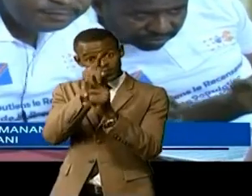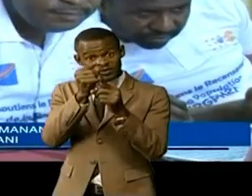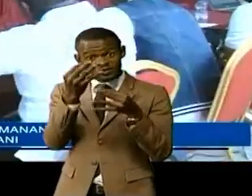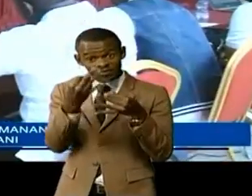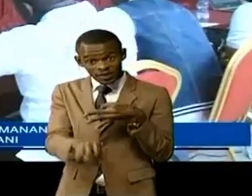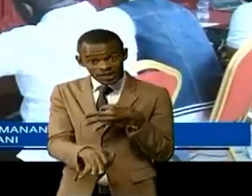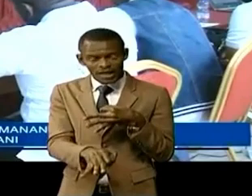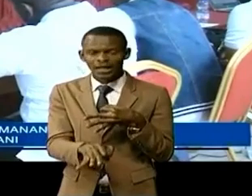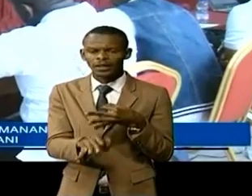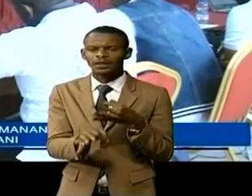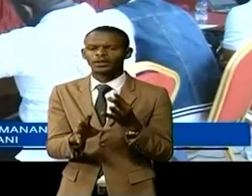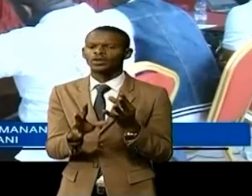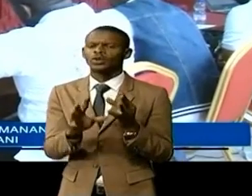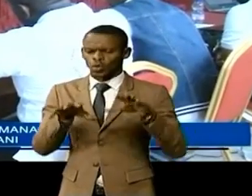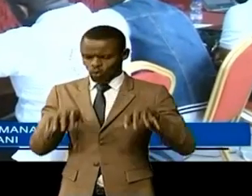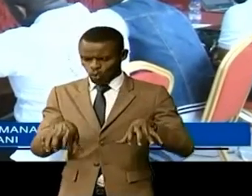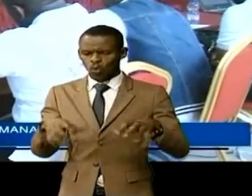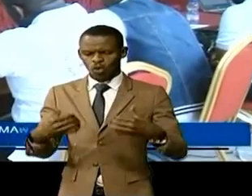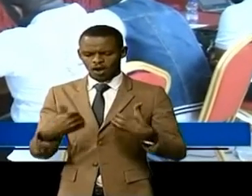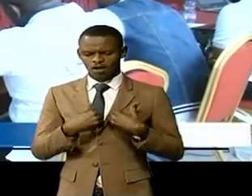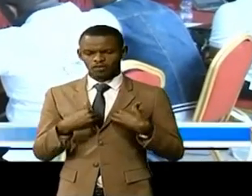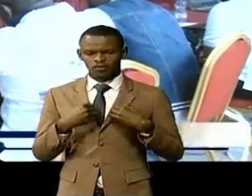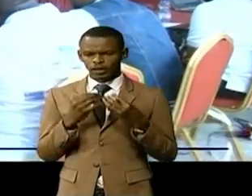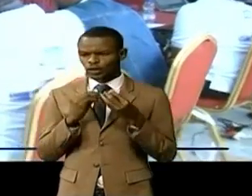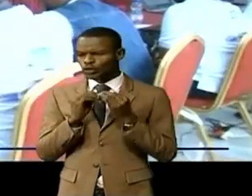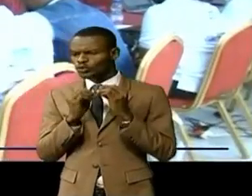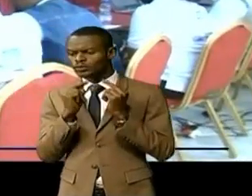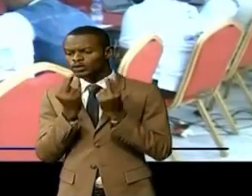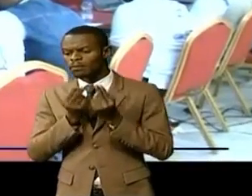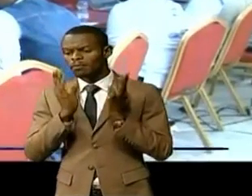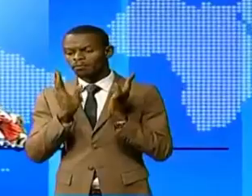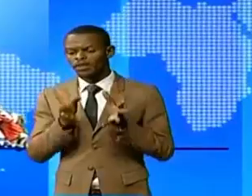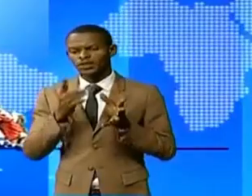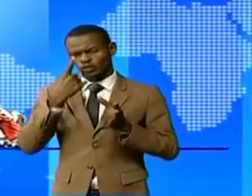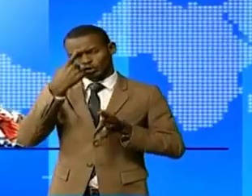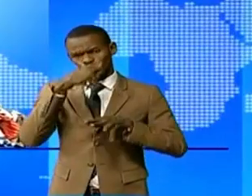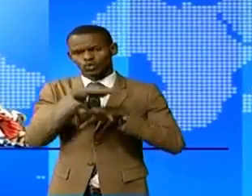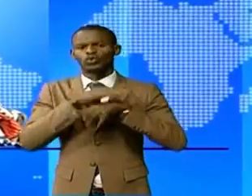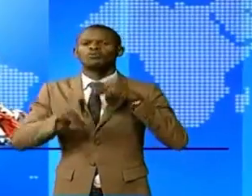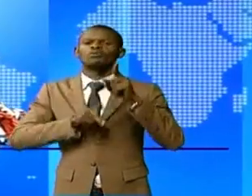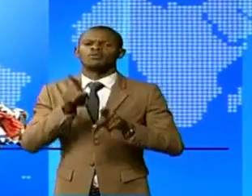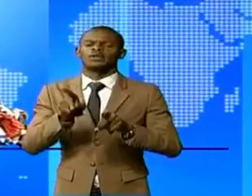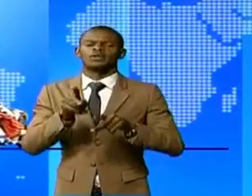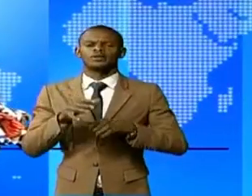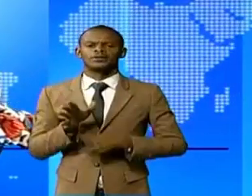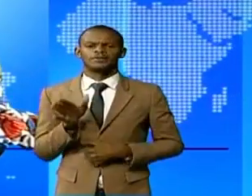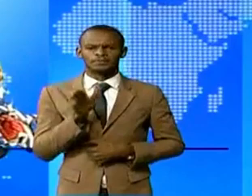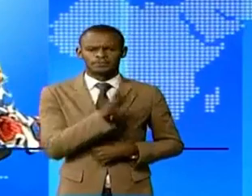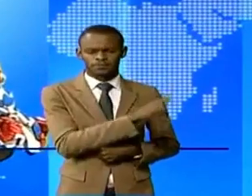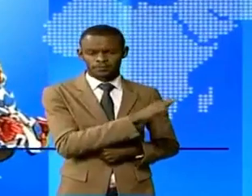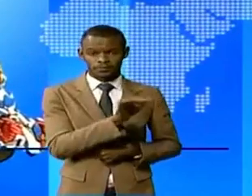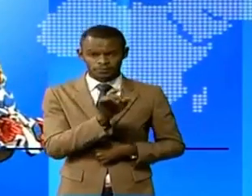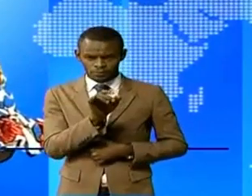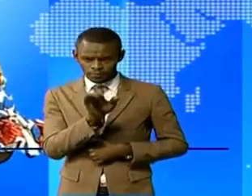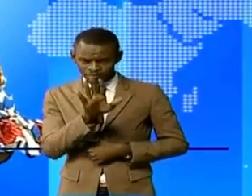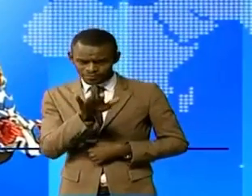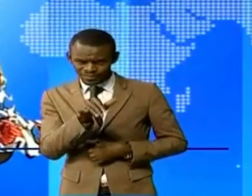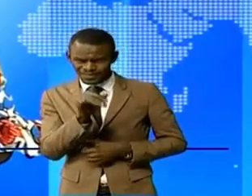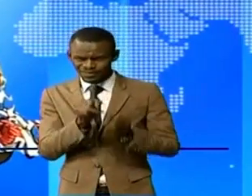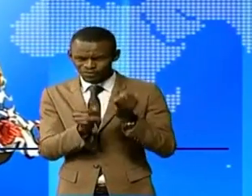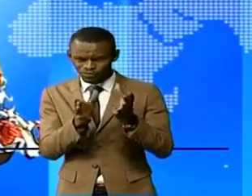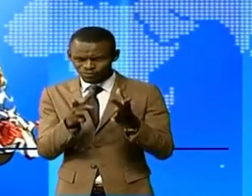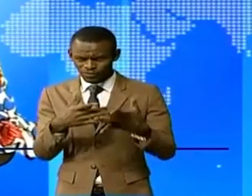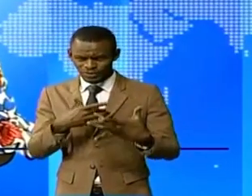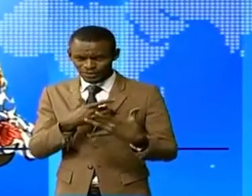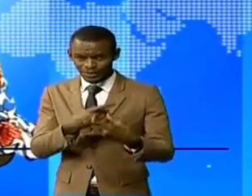de données fiables sur sa population et son habitat. Si vous êtes intéressé, la coordination pour